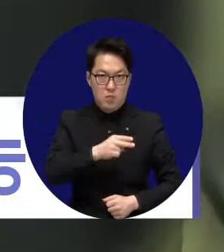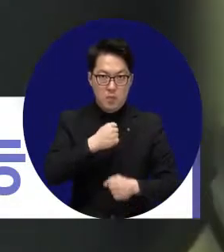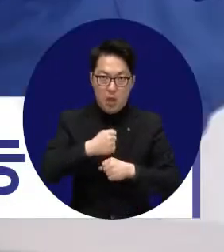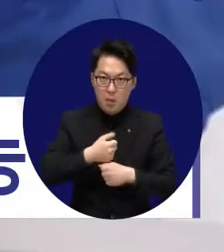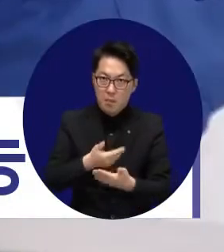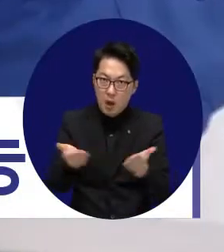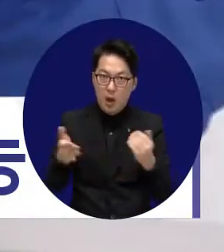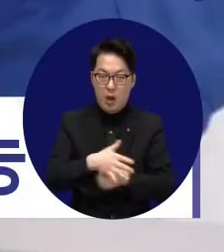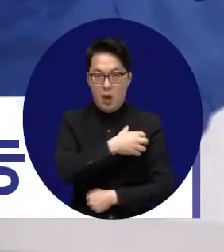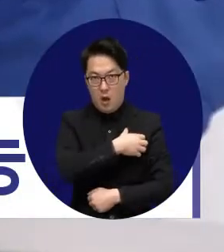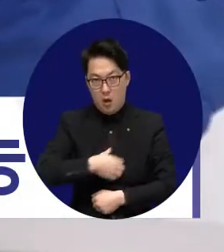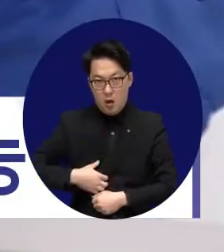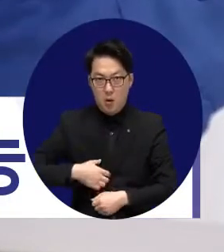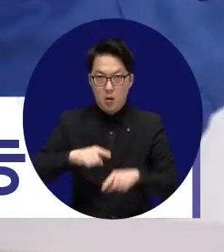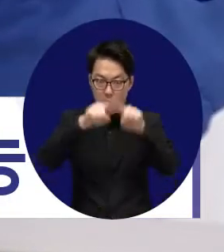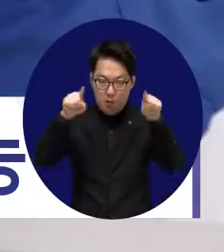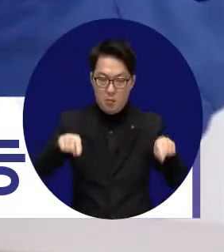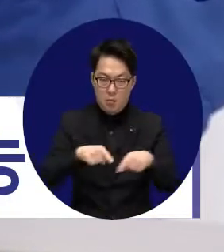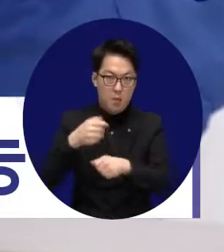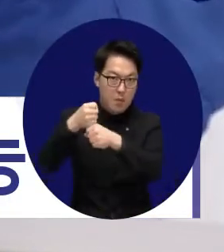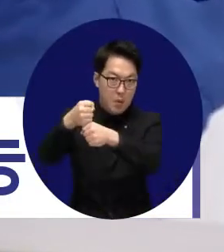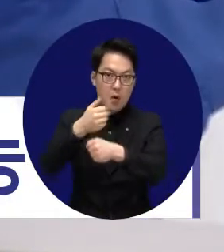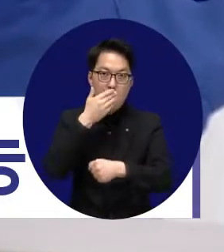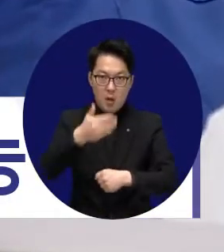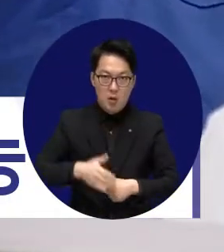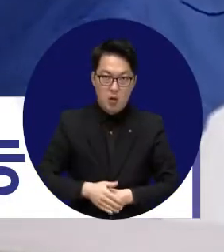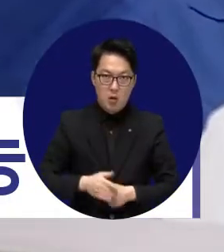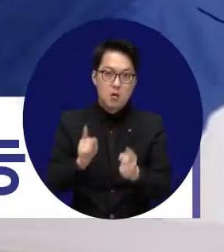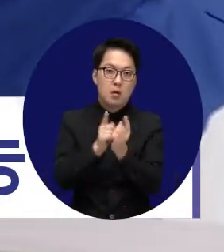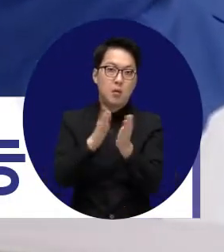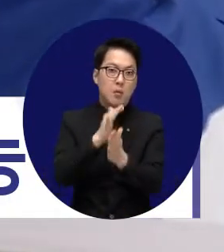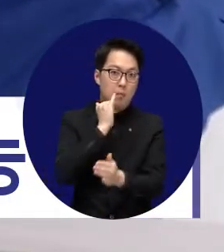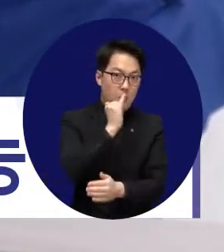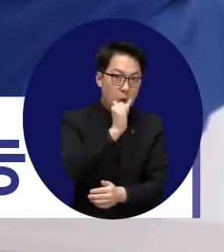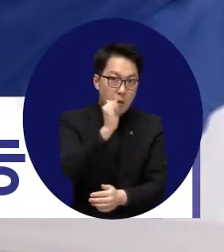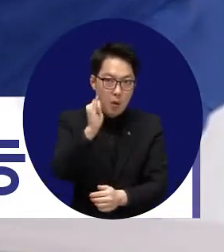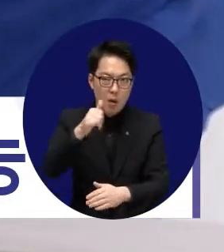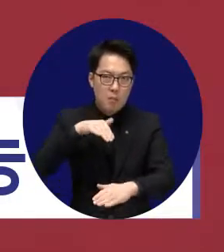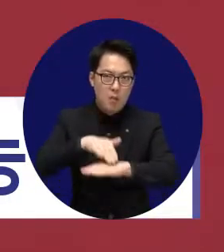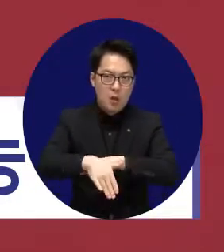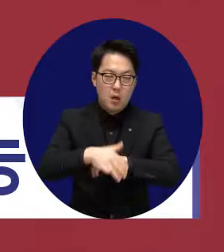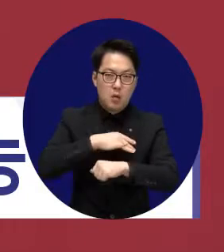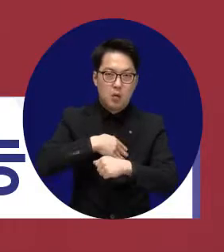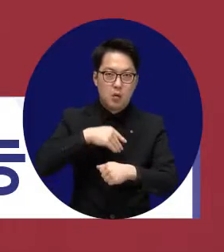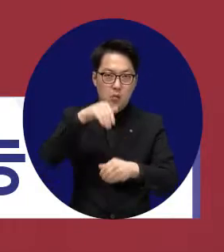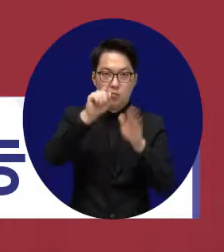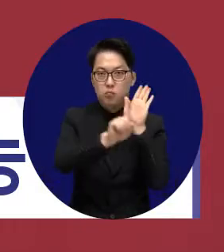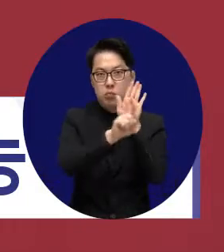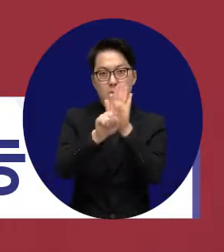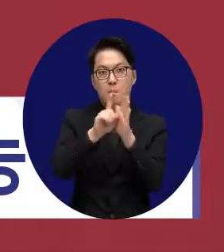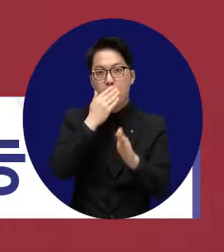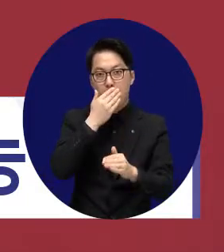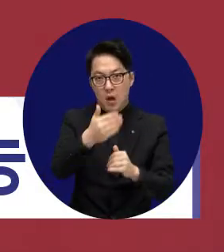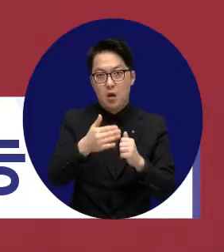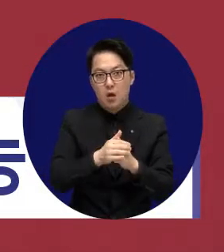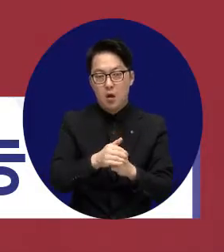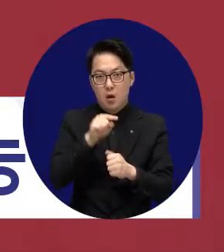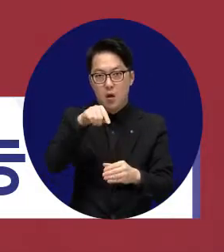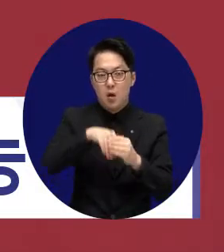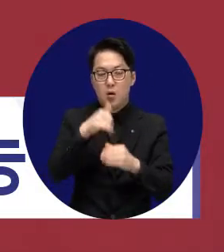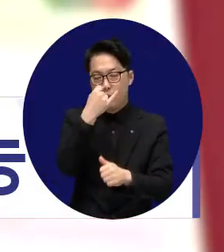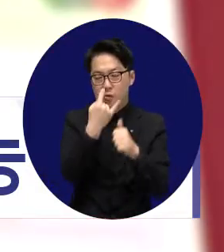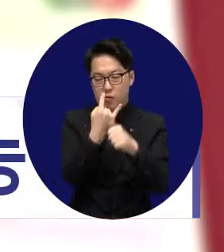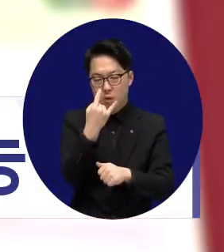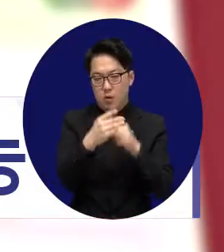있습니다. 또한 본인이 전화로 직접 통화하는 방식으로 지지를 호소할 수 있고 선거관리위원회가 공고한 수량의